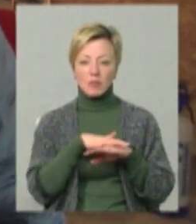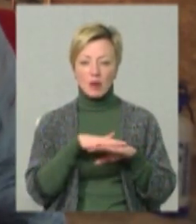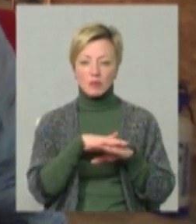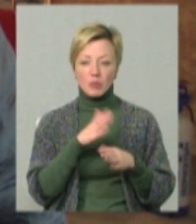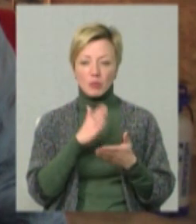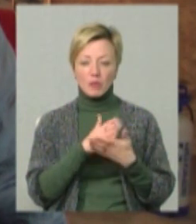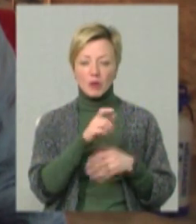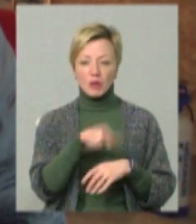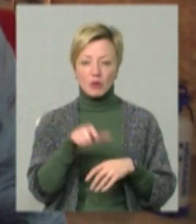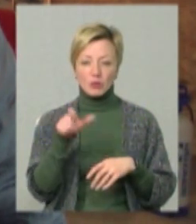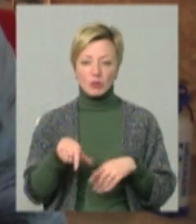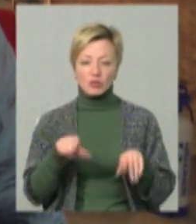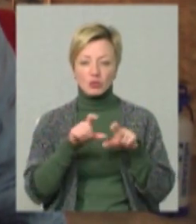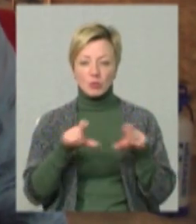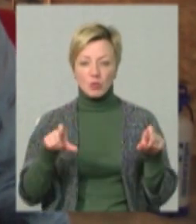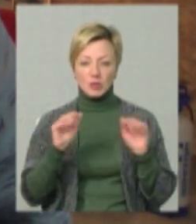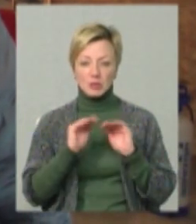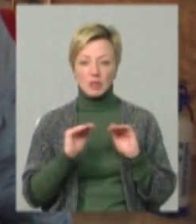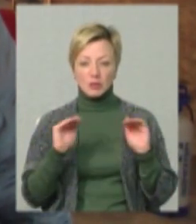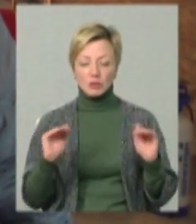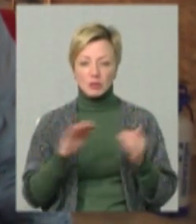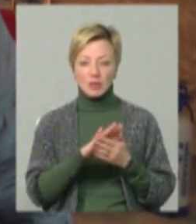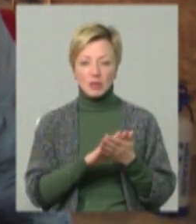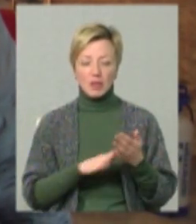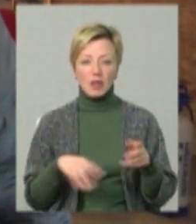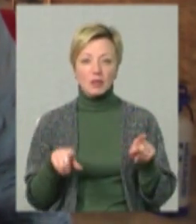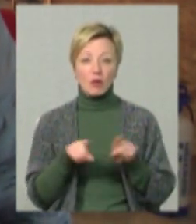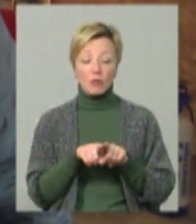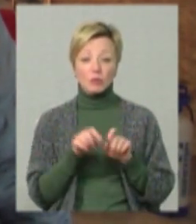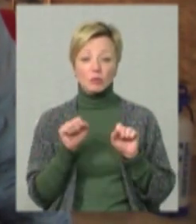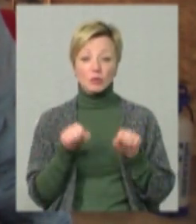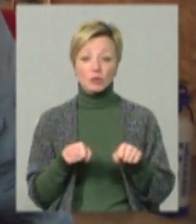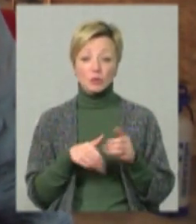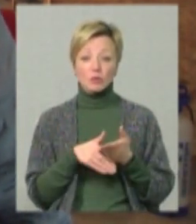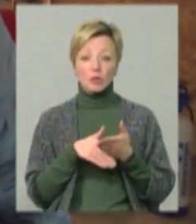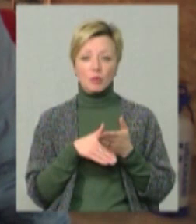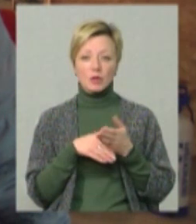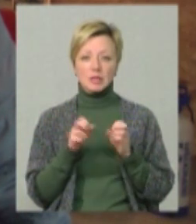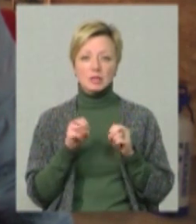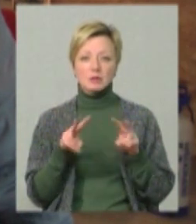перебуванням людей, це такі як школи, садочки і так далі. А також можуть